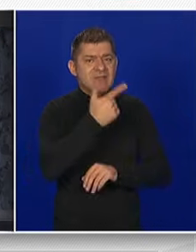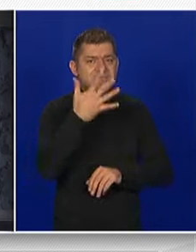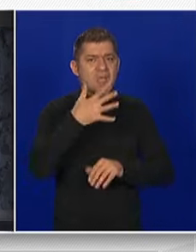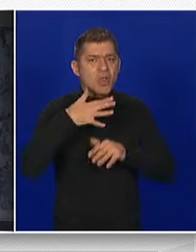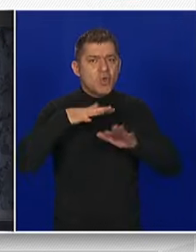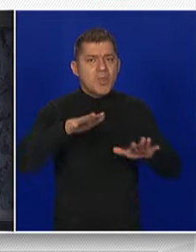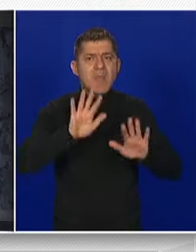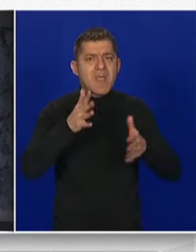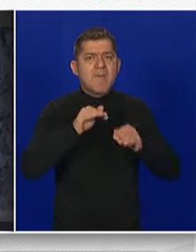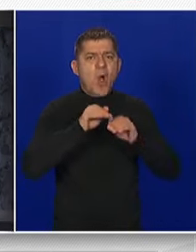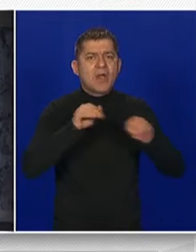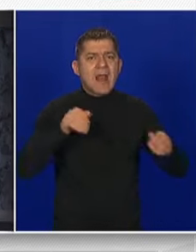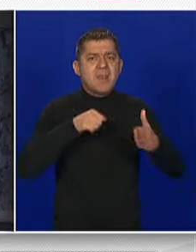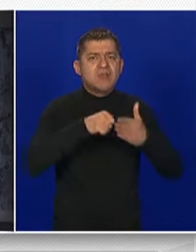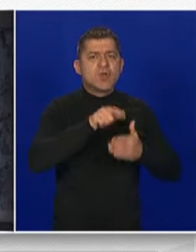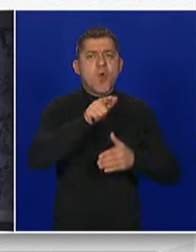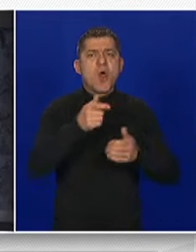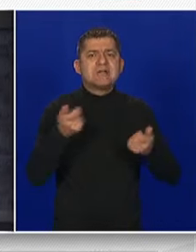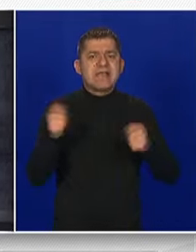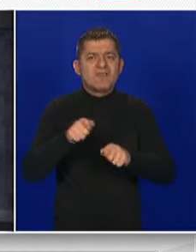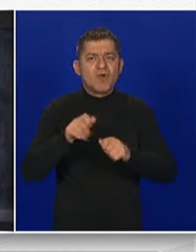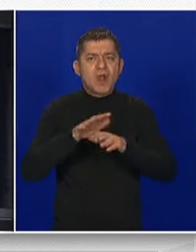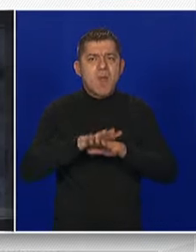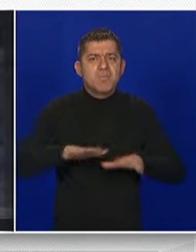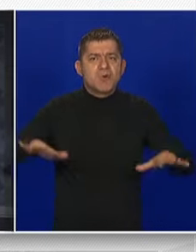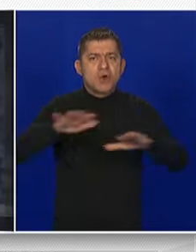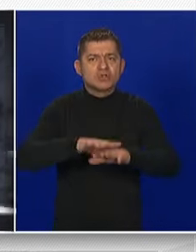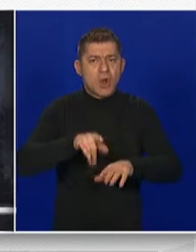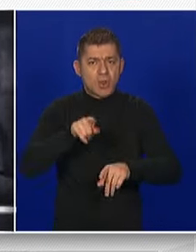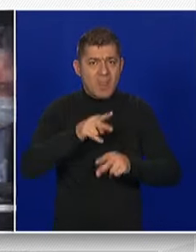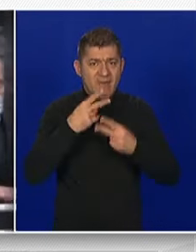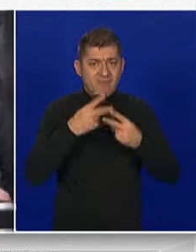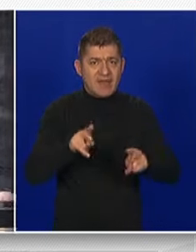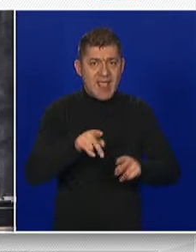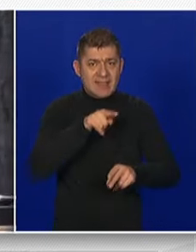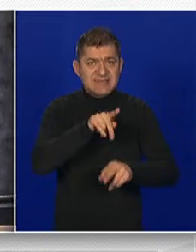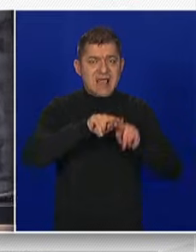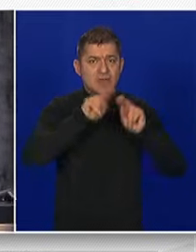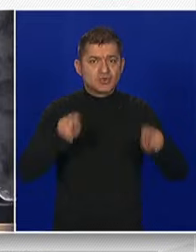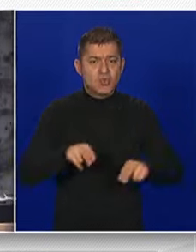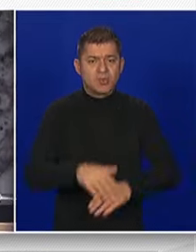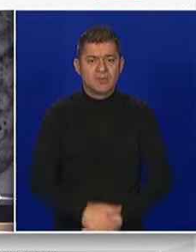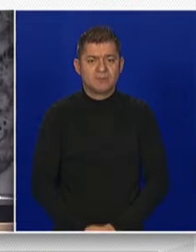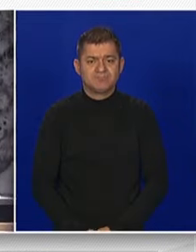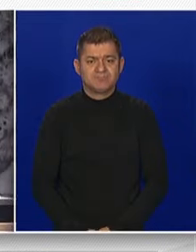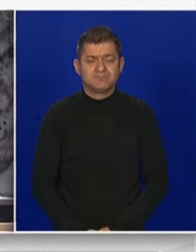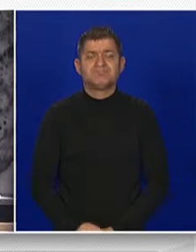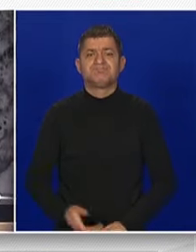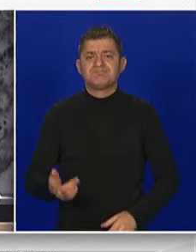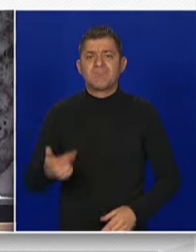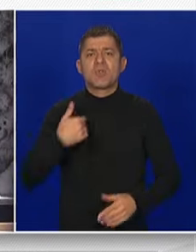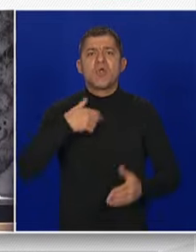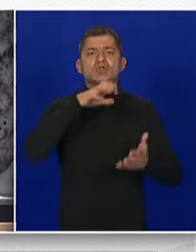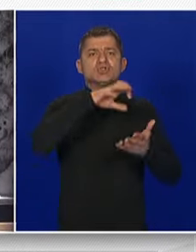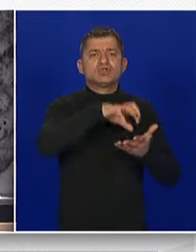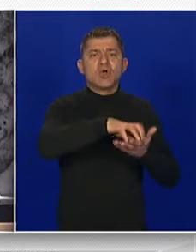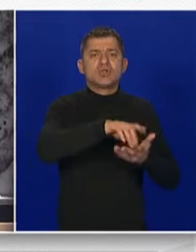prostoru? Molim vas. Mi jesmo dobili, odnosno Stožer civilne zaštite dobije jedan